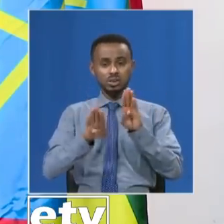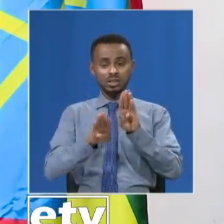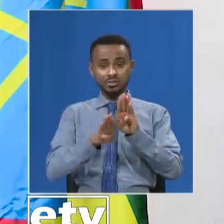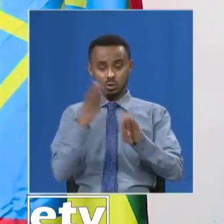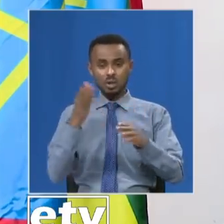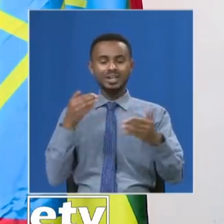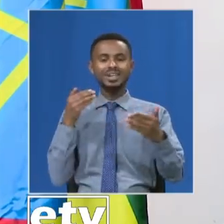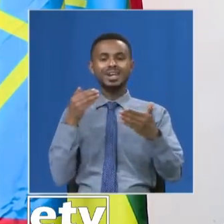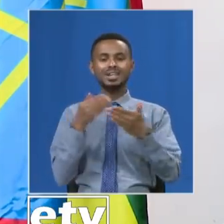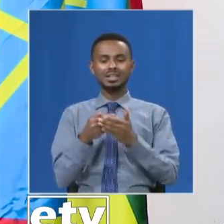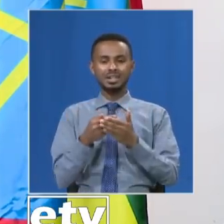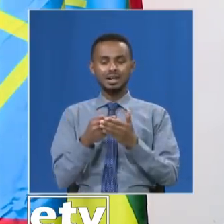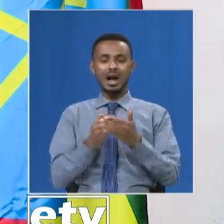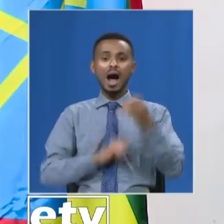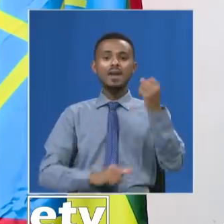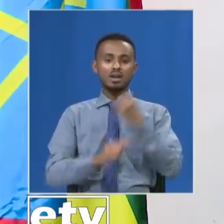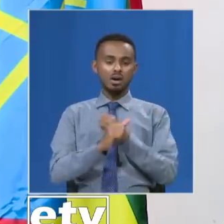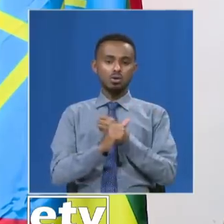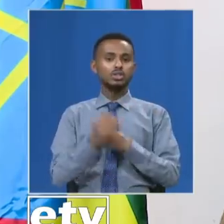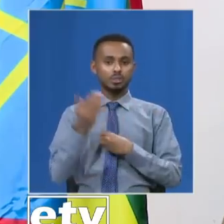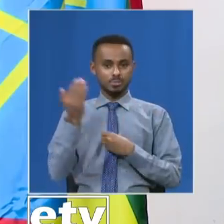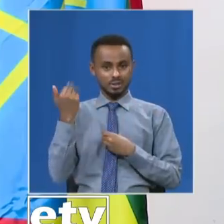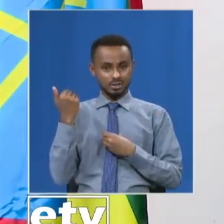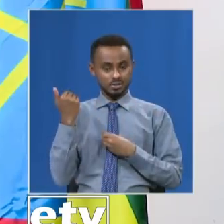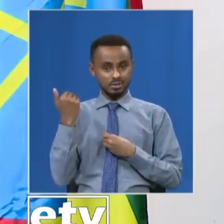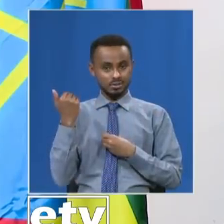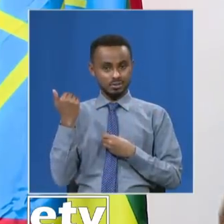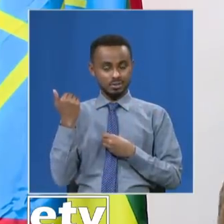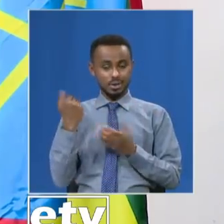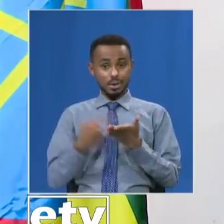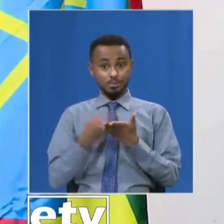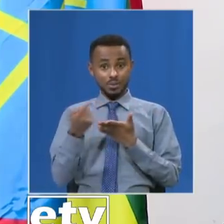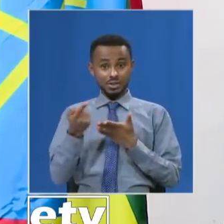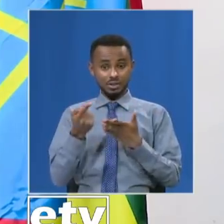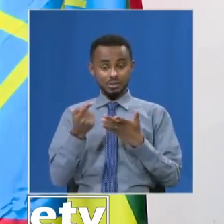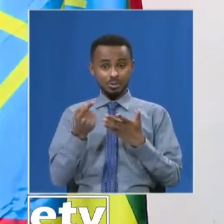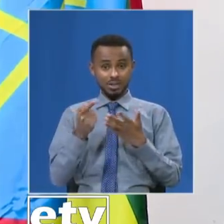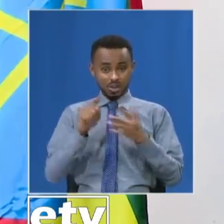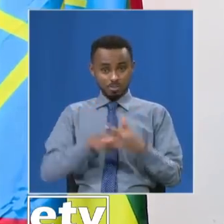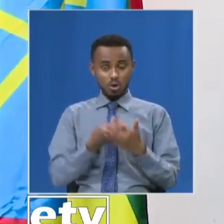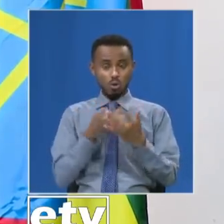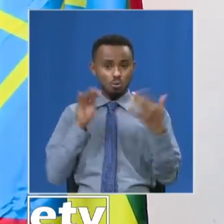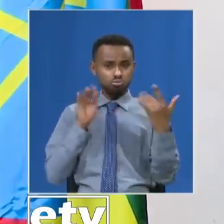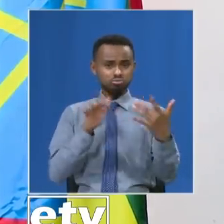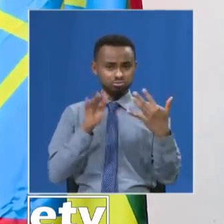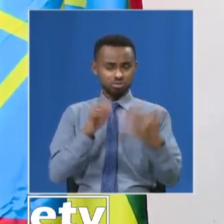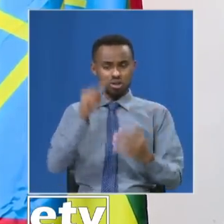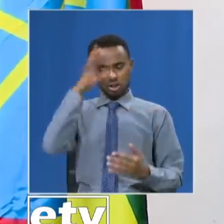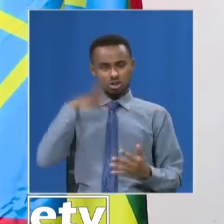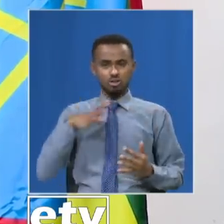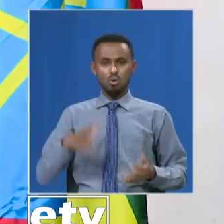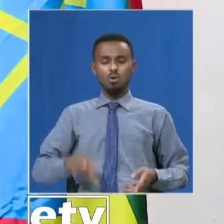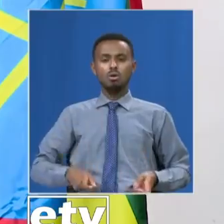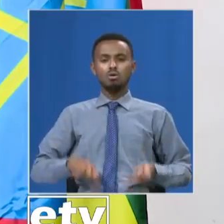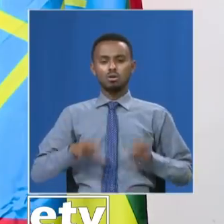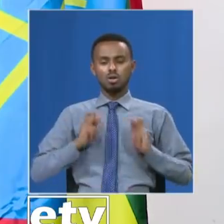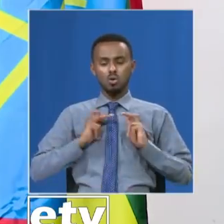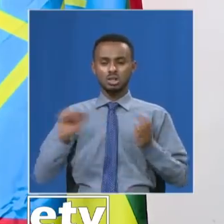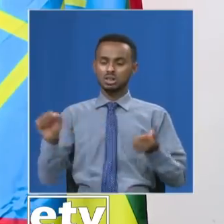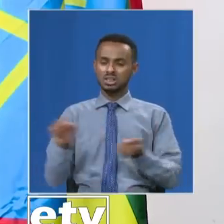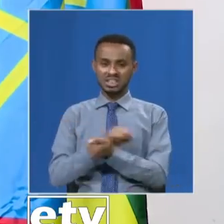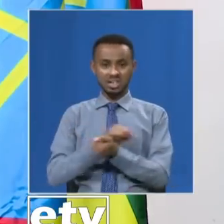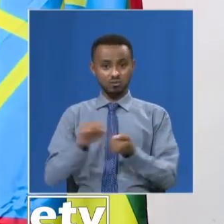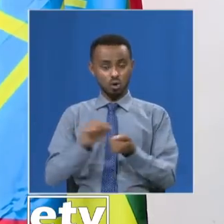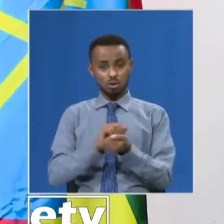የደረሰ አደጋዎች ነበረ። በዚህ በተከፈተው ተኩስ የሰው ህይወት